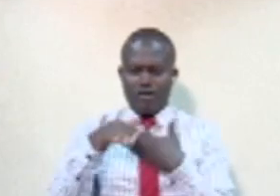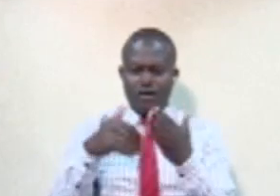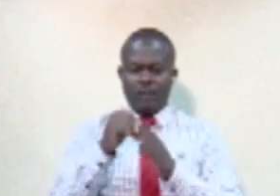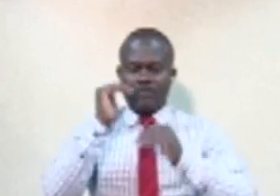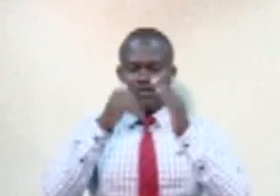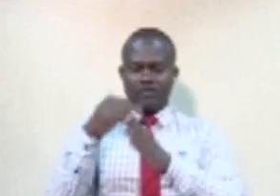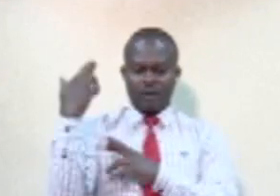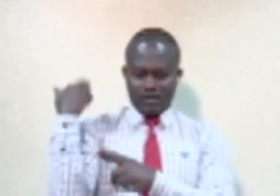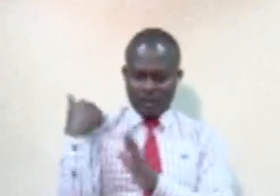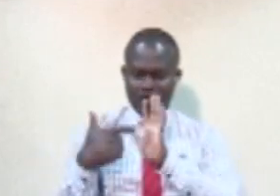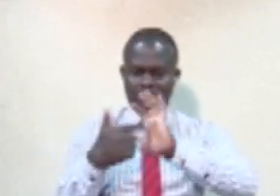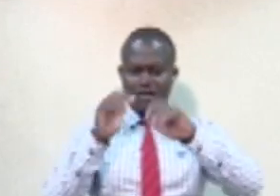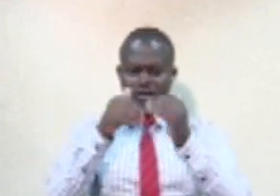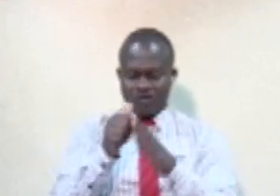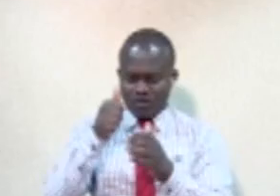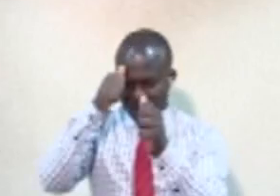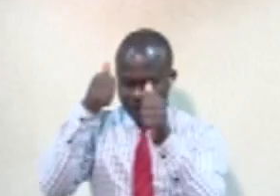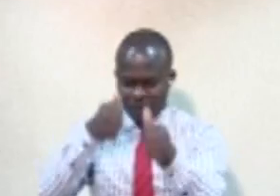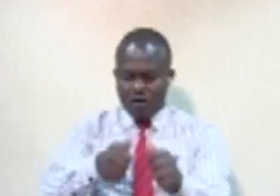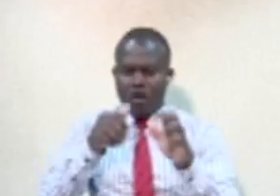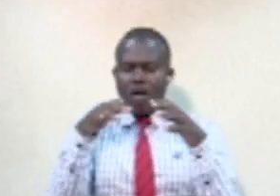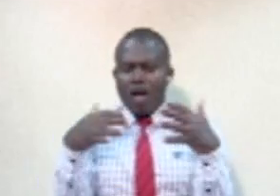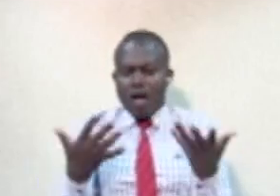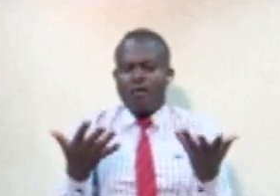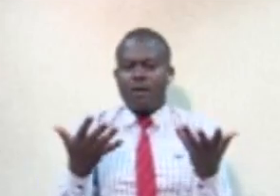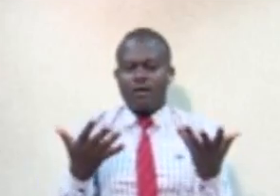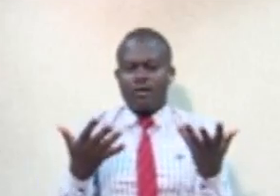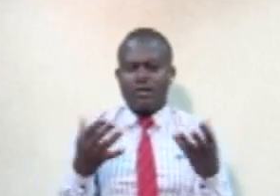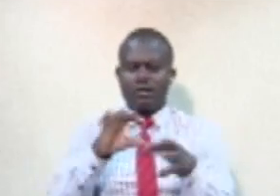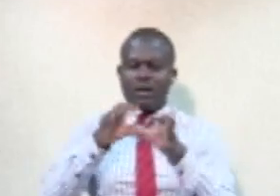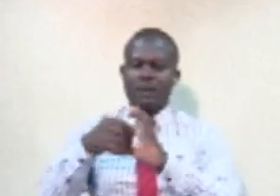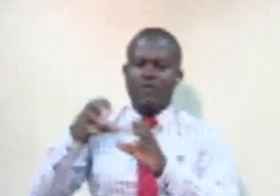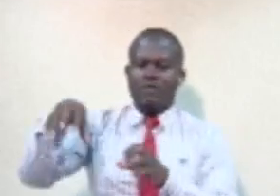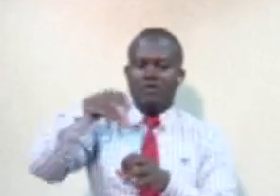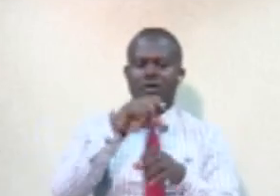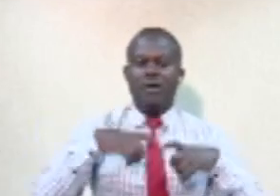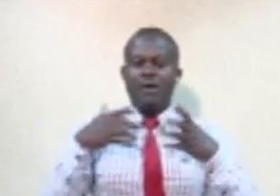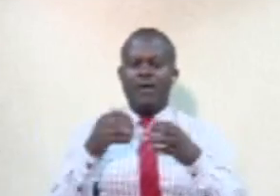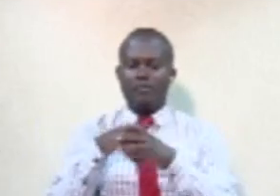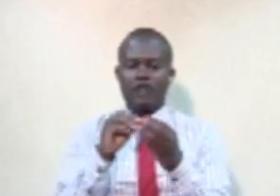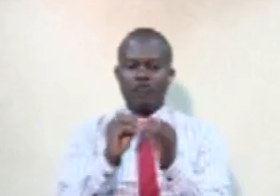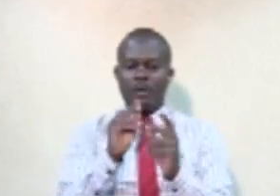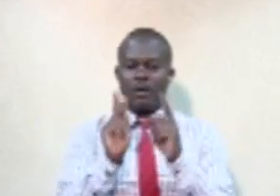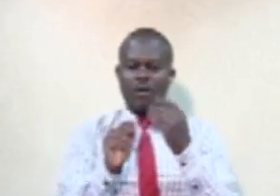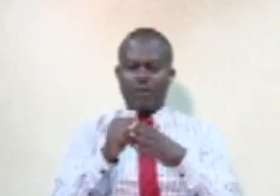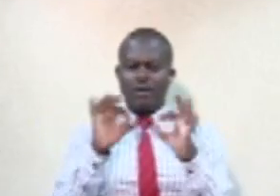inzego zibishinzwe zigaragaza ko zikurikiza imiterere yaho abagenerwa bikorwa batuye ndetse n'umubare w'abantu